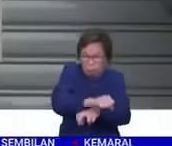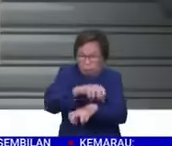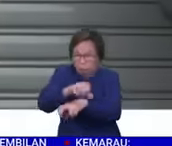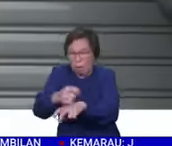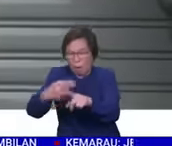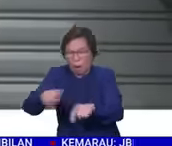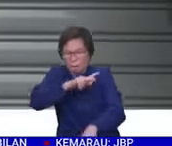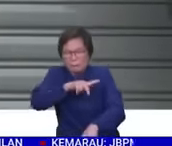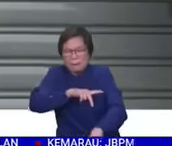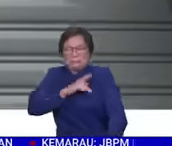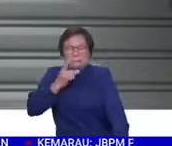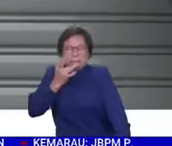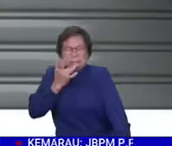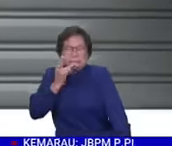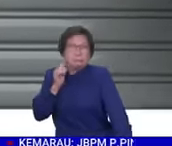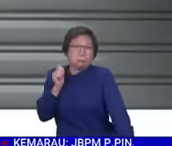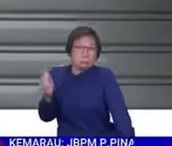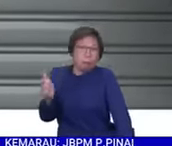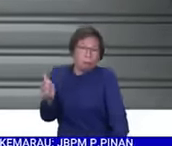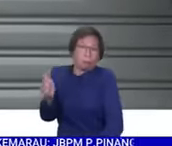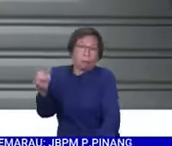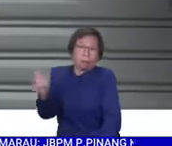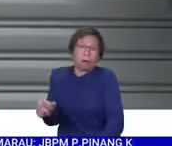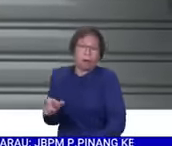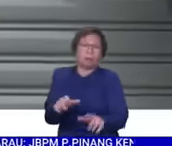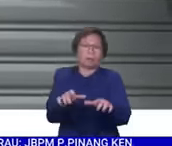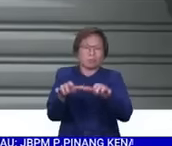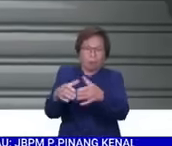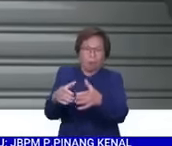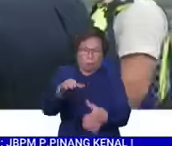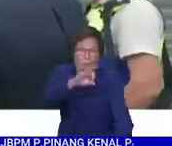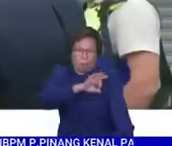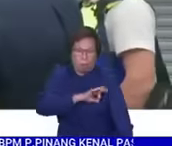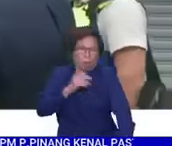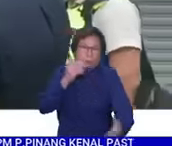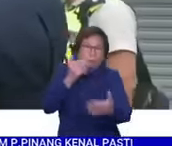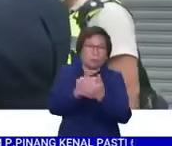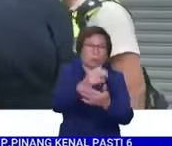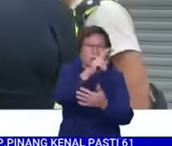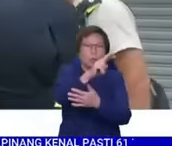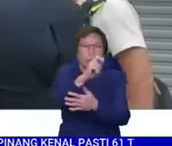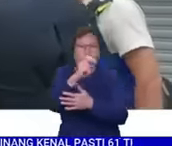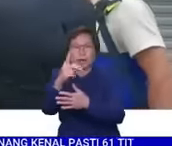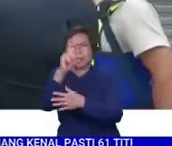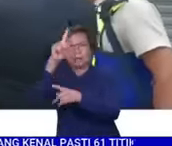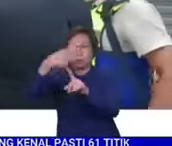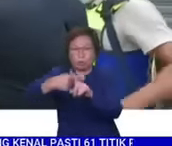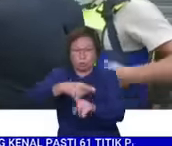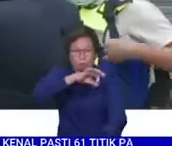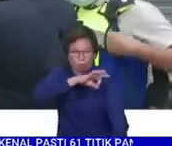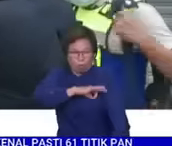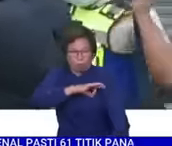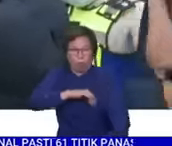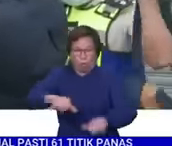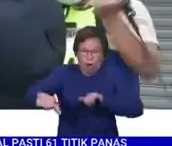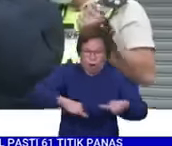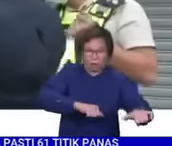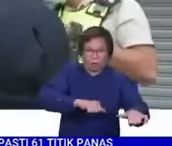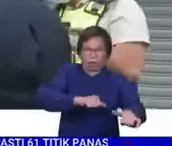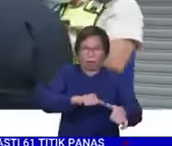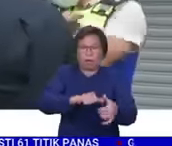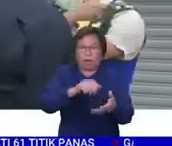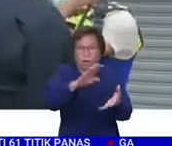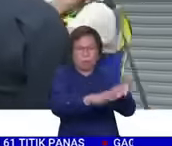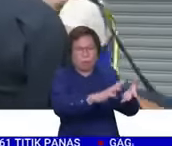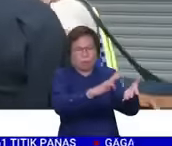pemiliknya masih berdegup sedikit ini dipercayai mengatur keuntungan hingga 20.000 Ringgit sebulan berusia Tibet